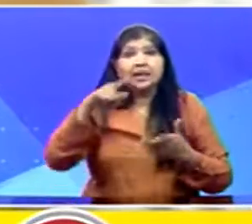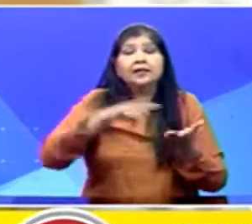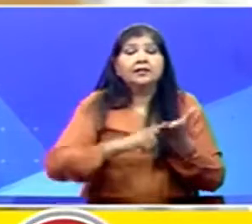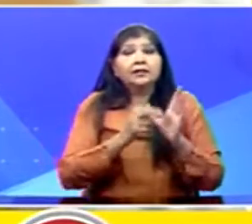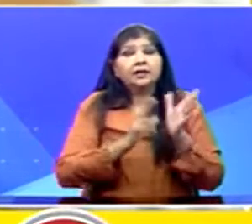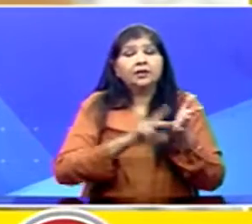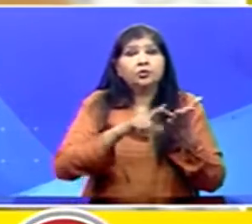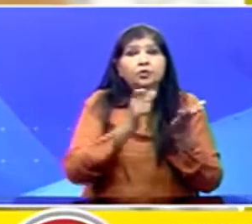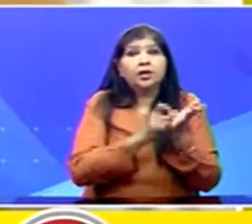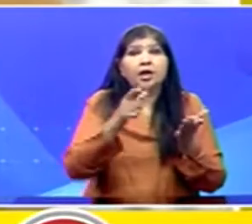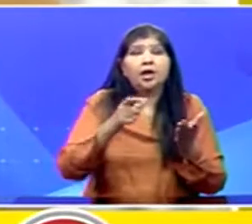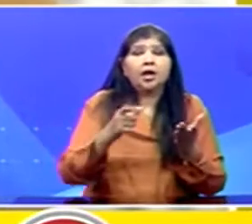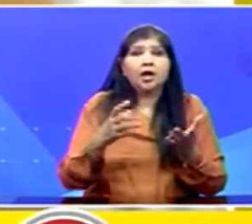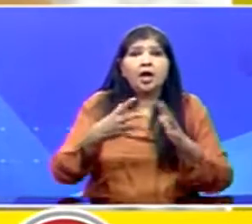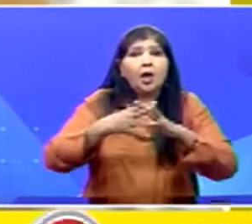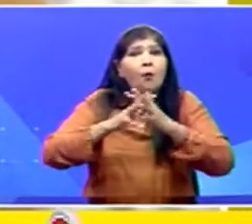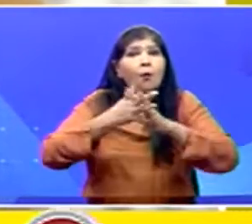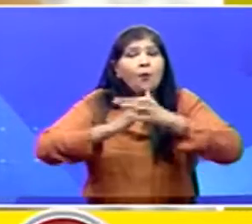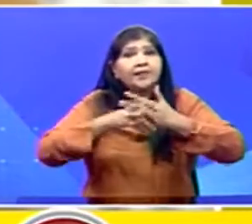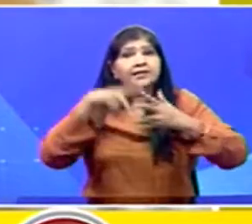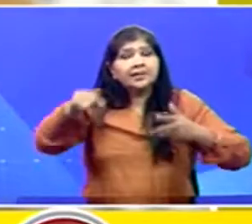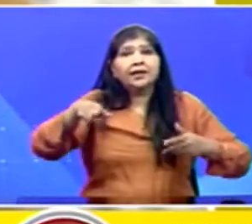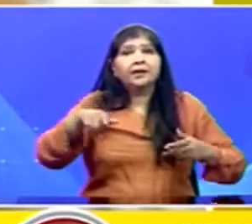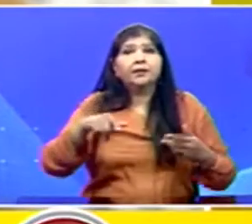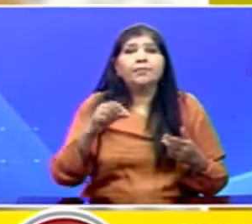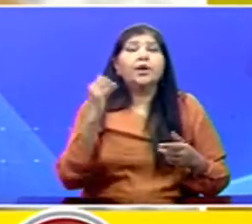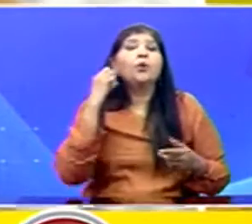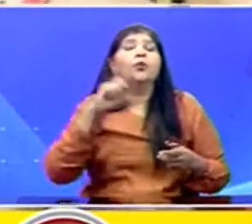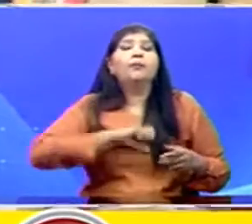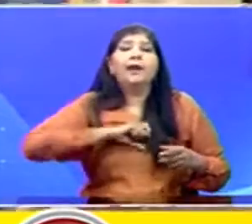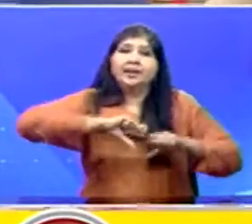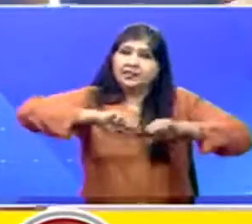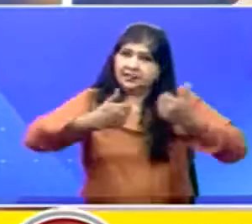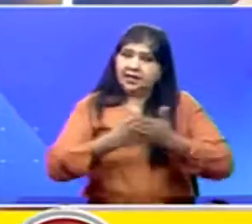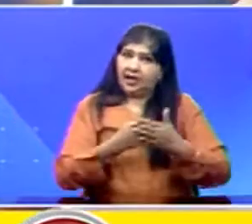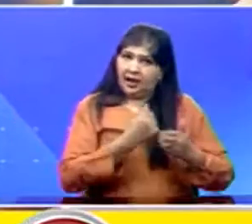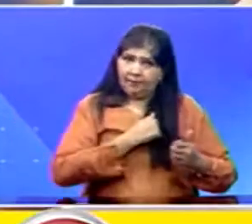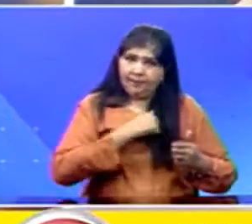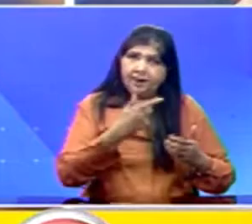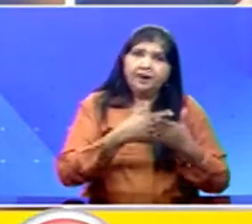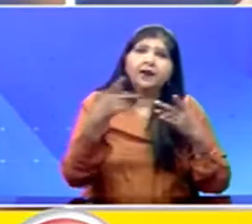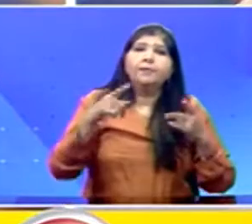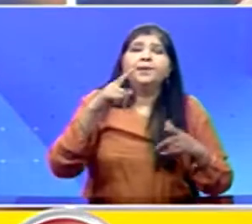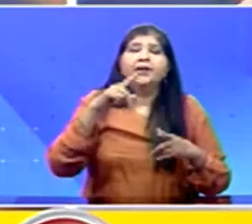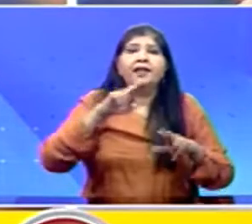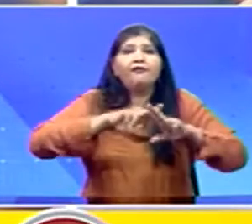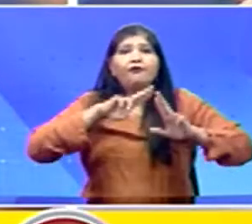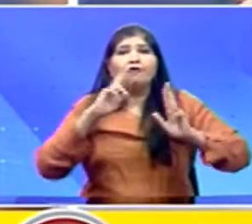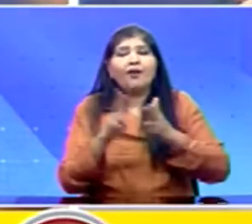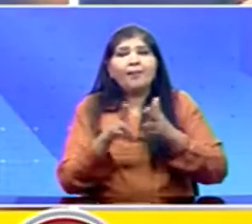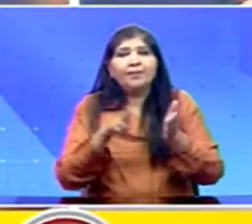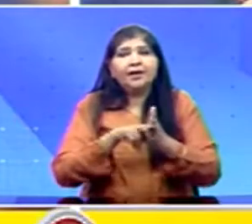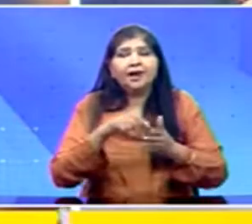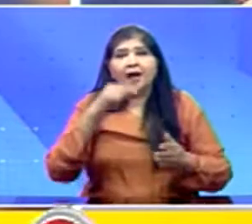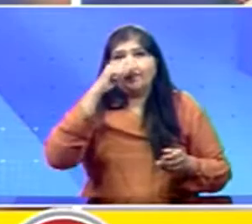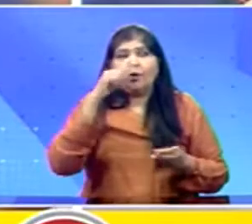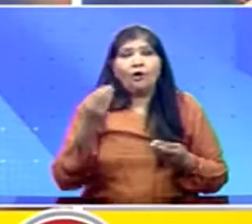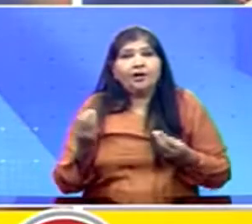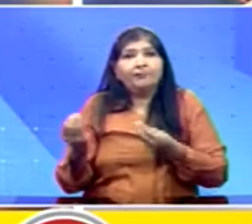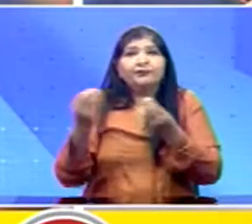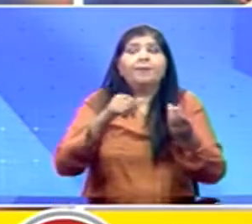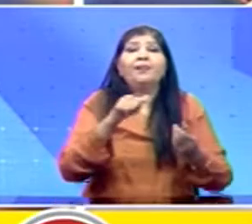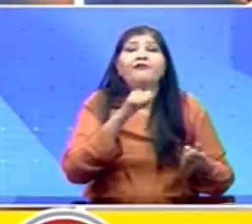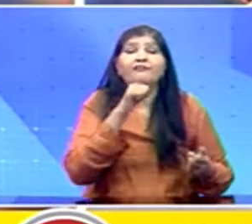ने कुस्ति में स्वनपदक जीत कर अपना और अपने परिवार का अपने